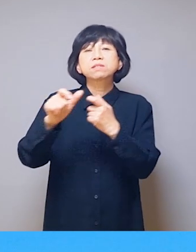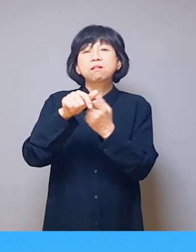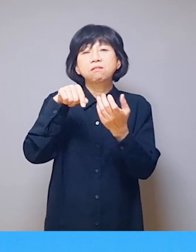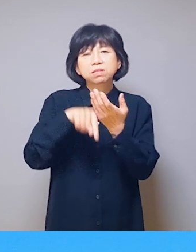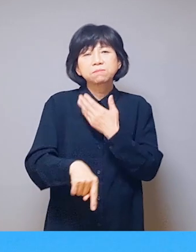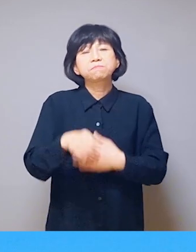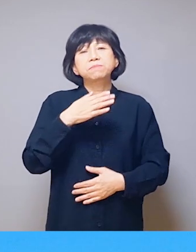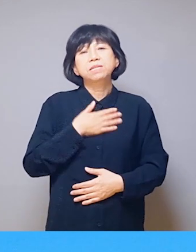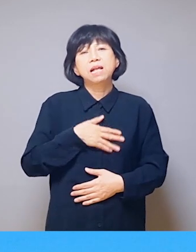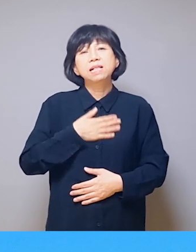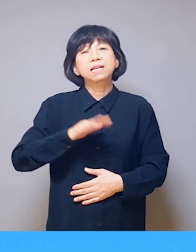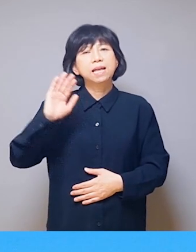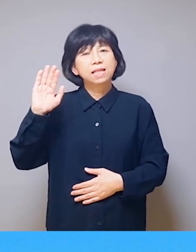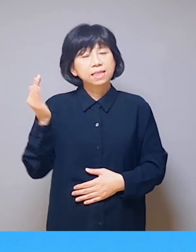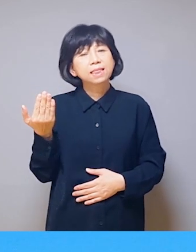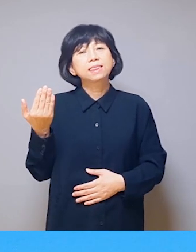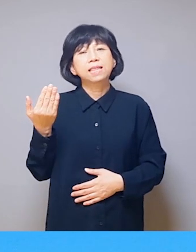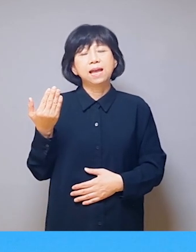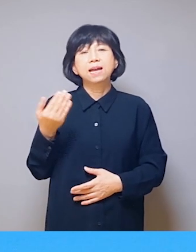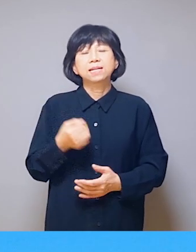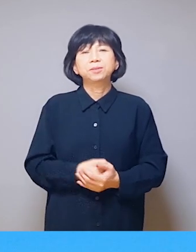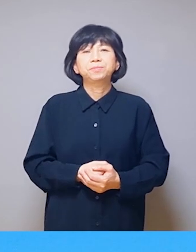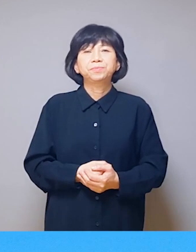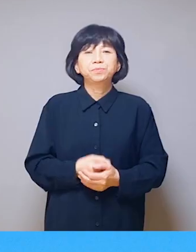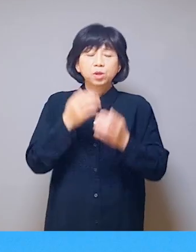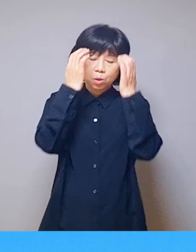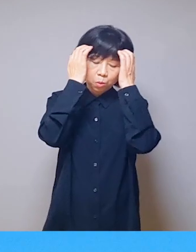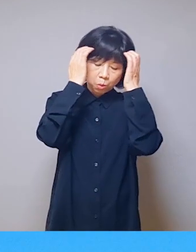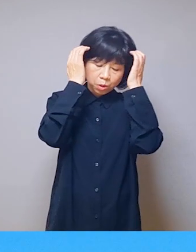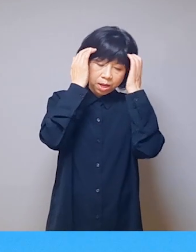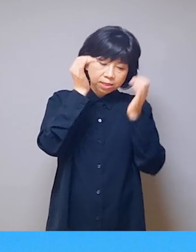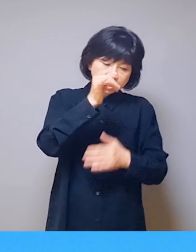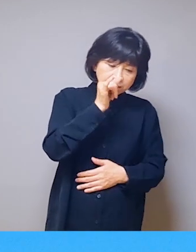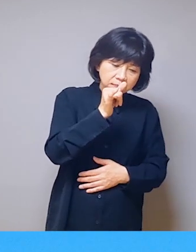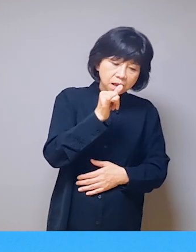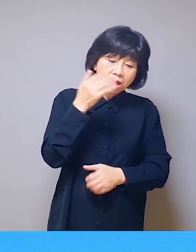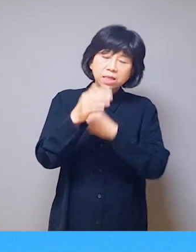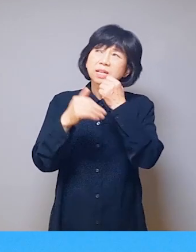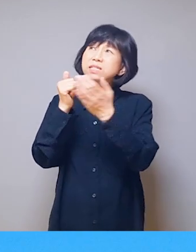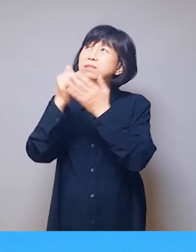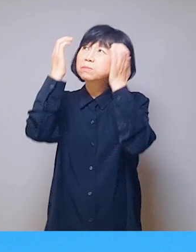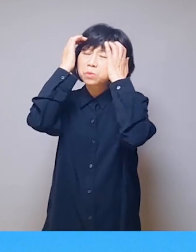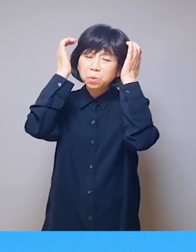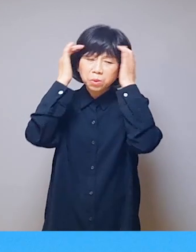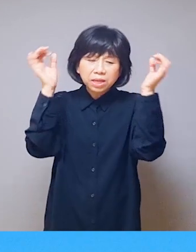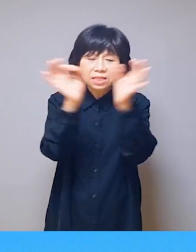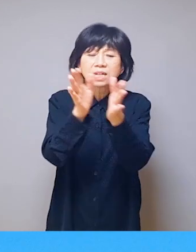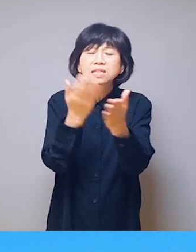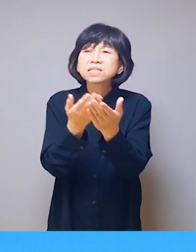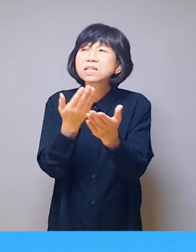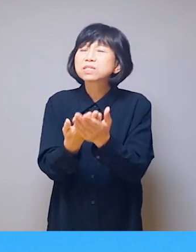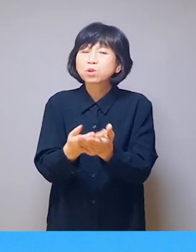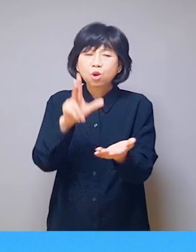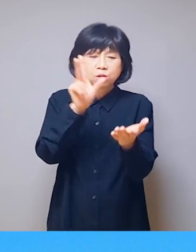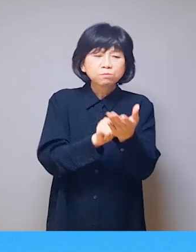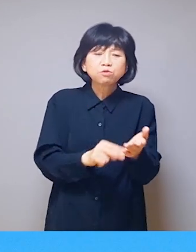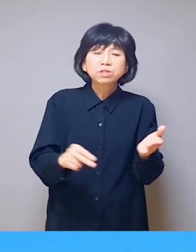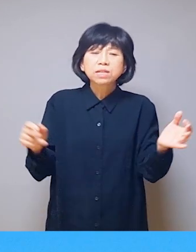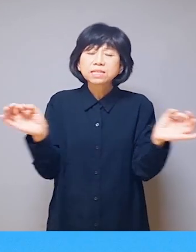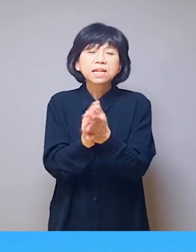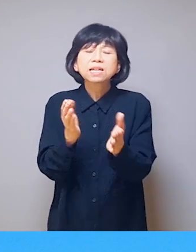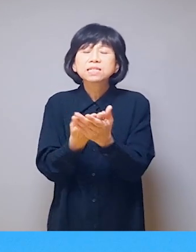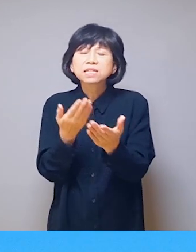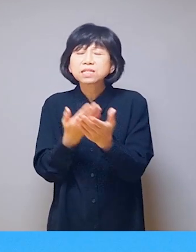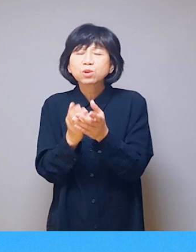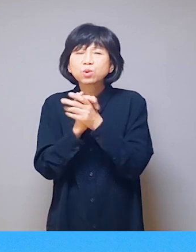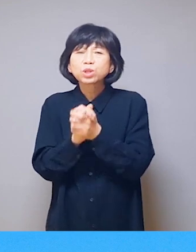해준다 라고 하는 거죠. 고난이 있어요? 하나님 고난 없애주세요. 내 자식에게 고난이 2025년에는 힘든 일이 없게 해주세요